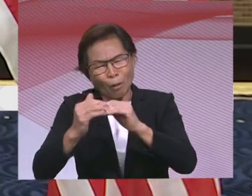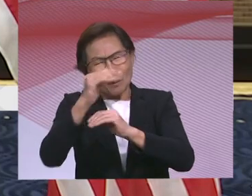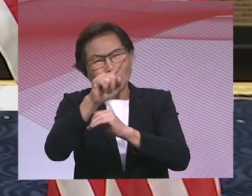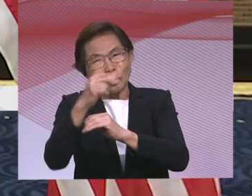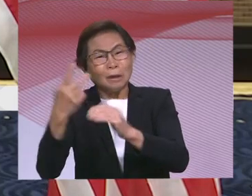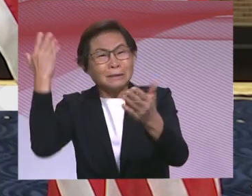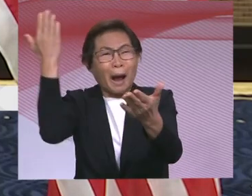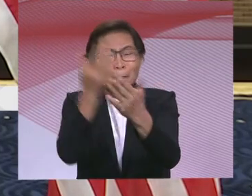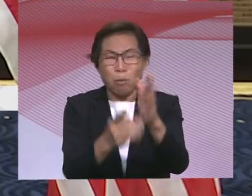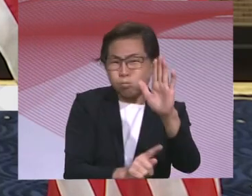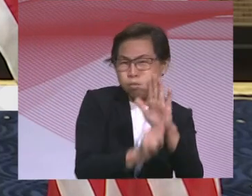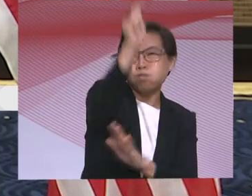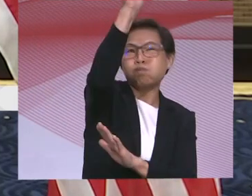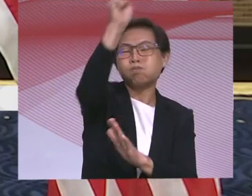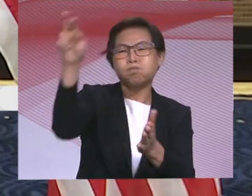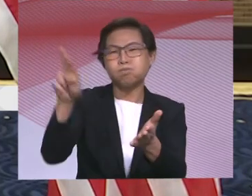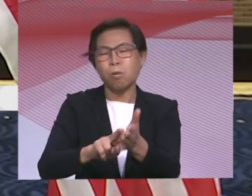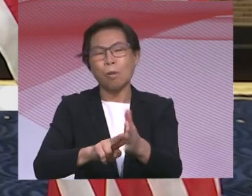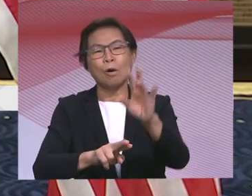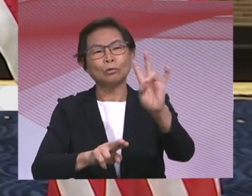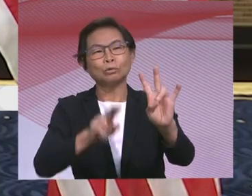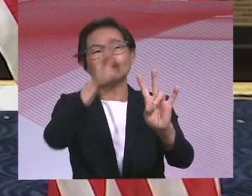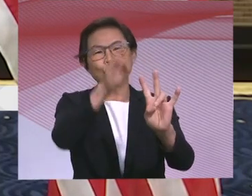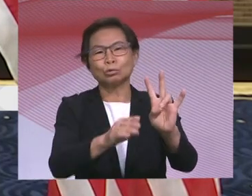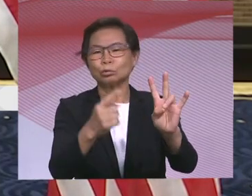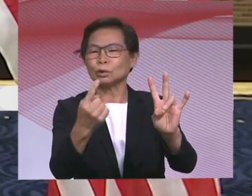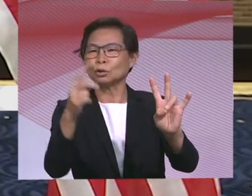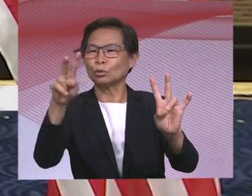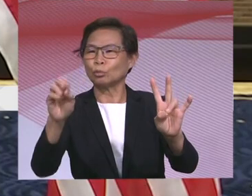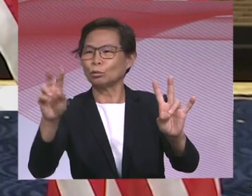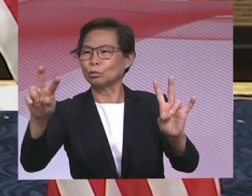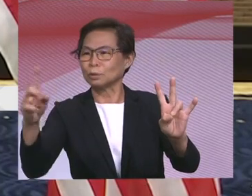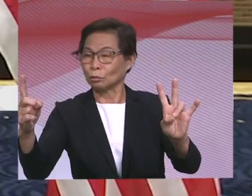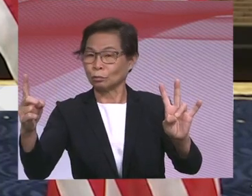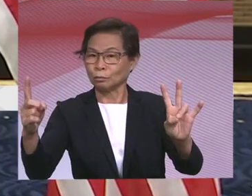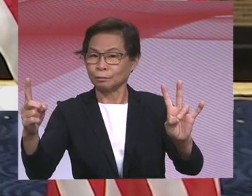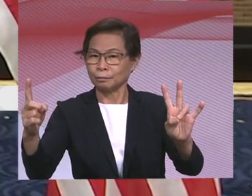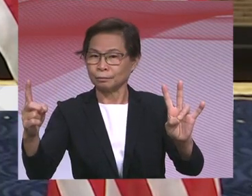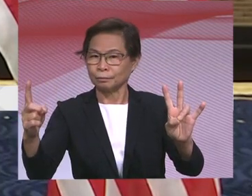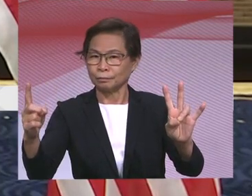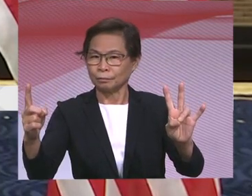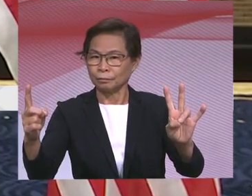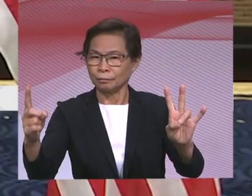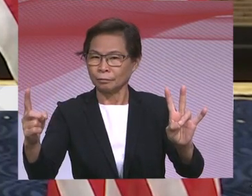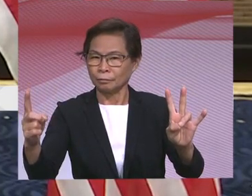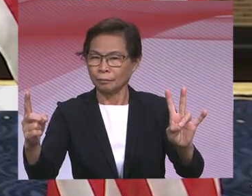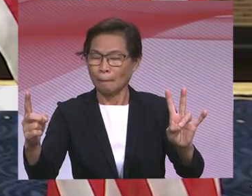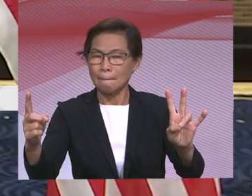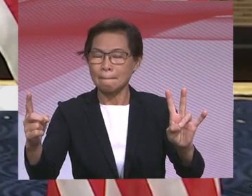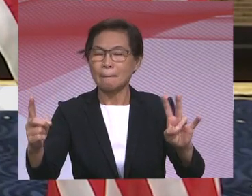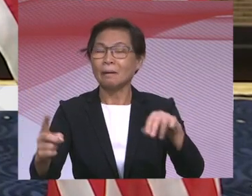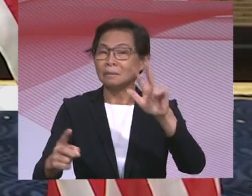rekor tertinggi Yang Telah dilaporkan pada 7 genre 2021 yaitu